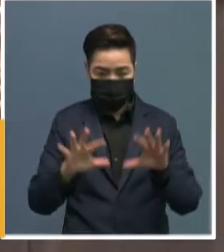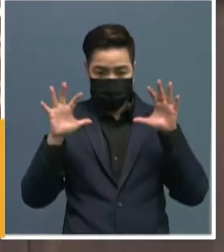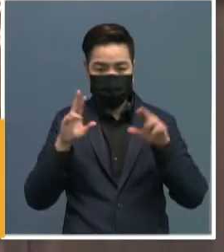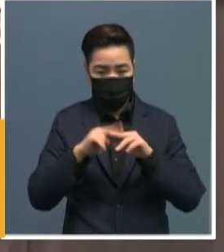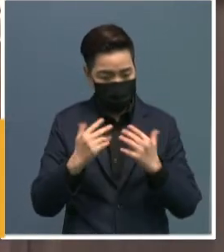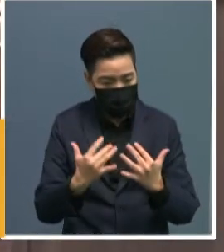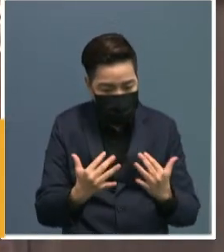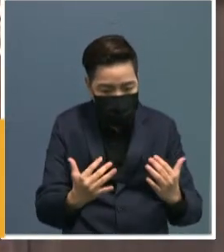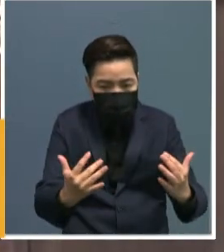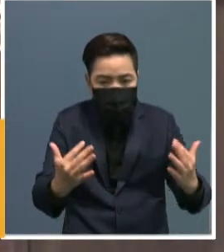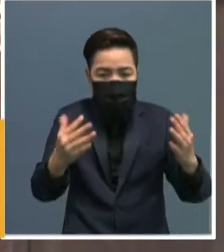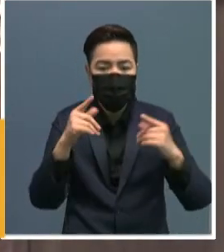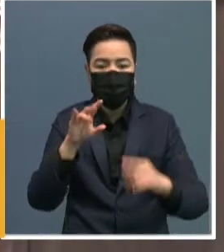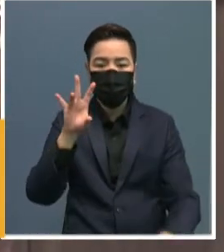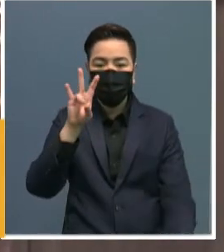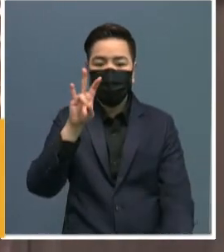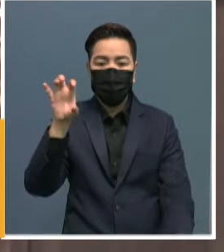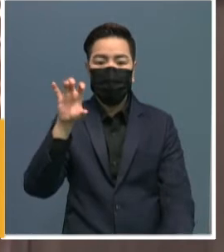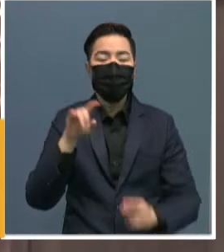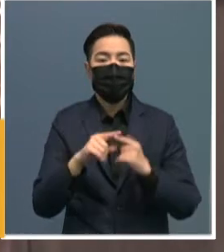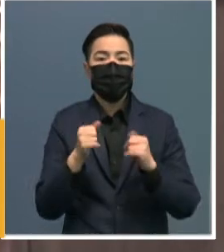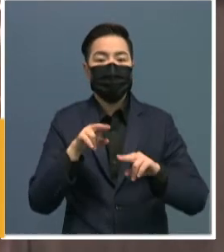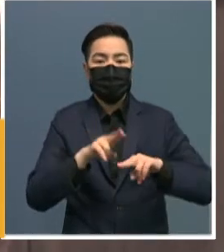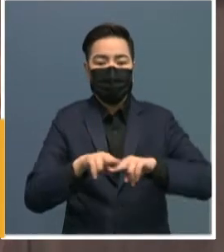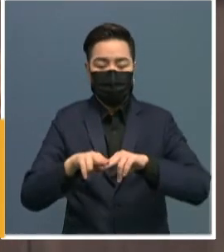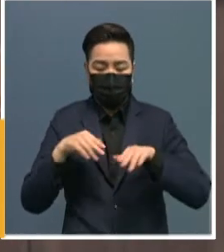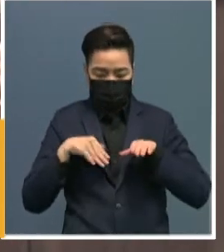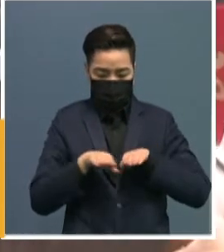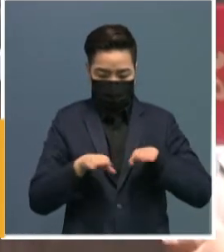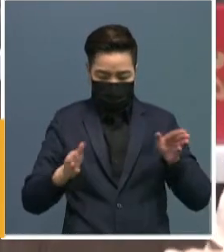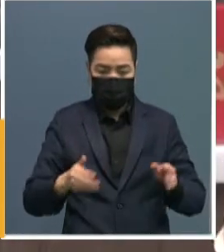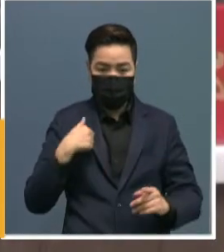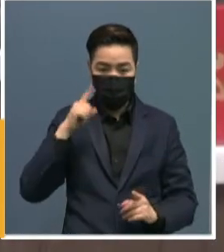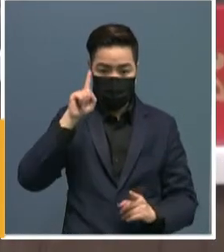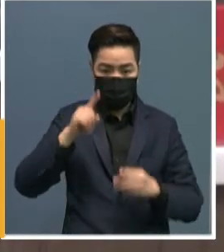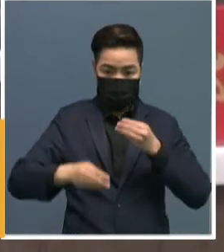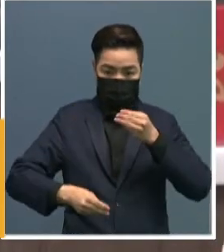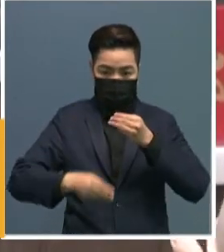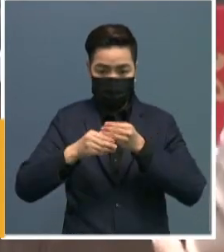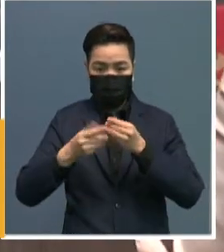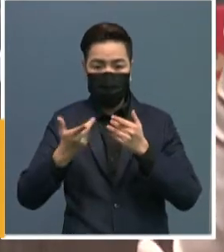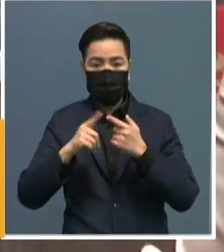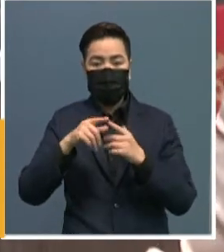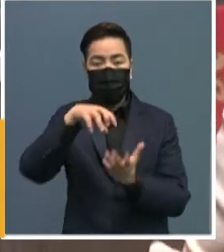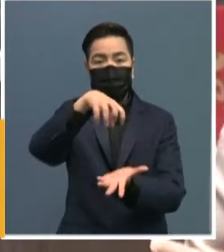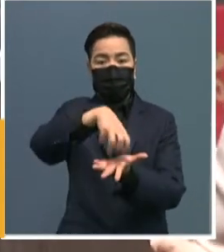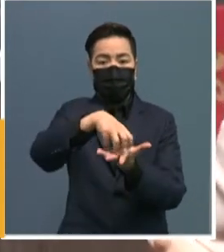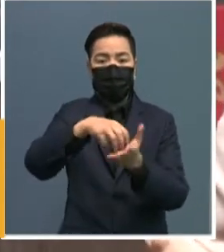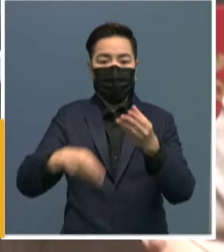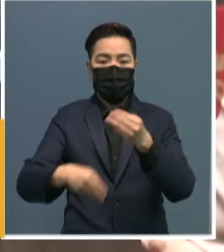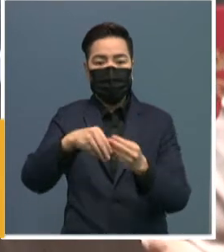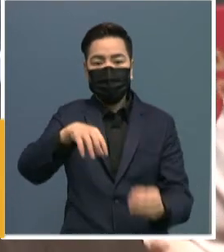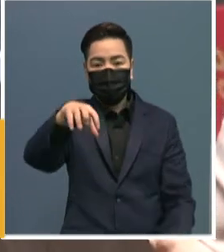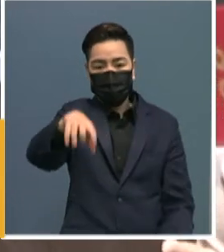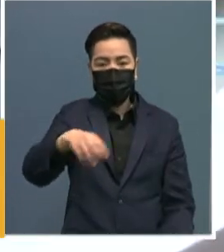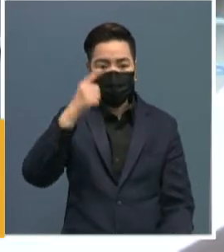ตรวจความพร้อมทั้งที่ประชุมแล้วก็แท่นอภิปรายมีการเสริมอีกหนึ่งจุดนะคะบริเวณตรงช่วงกลางห้องประชุมแต่ว่า